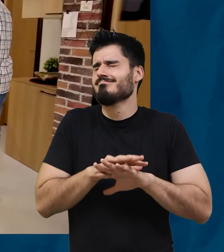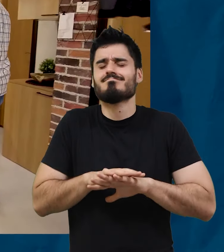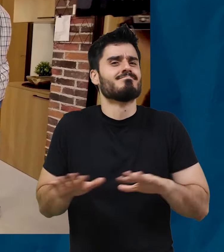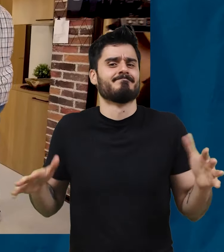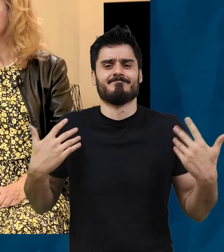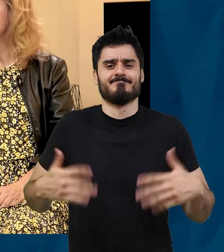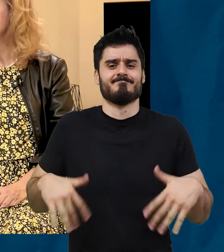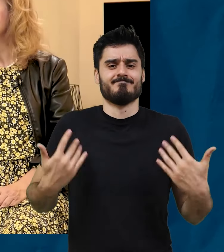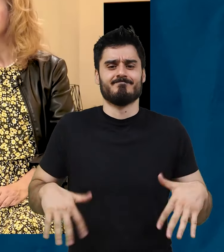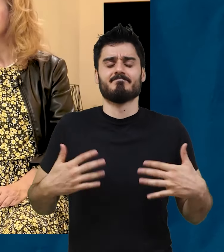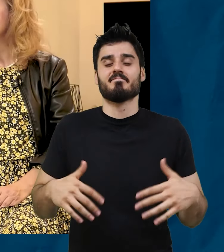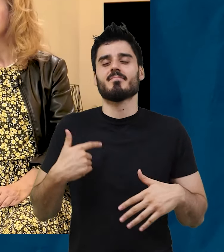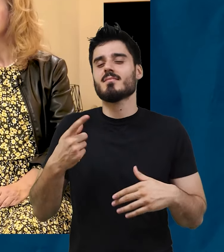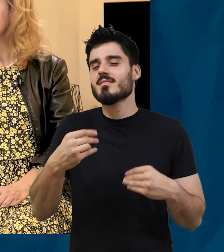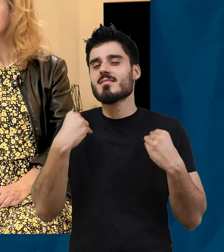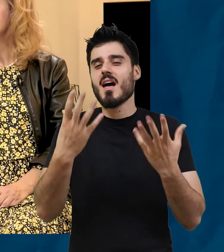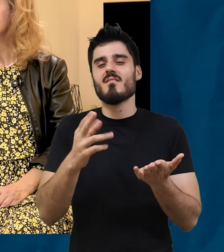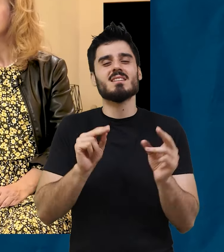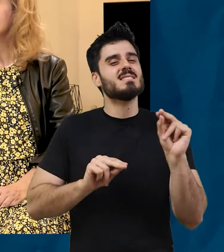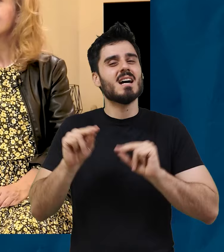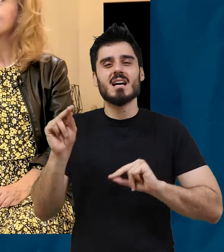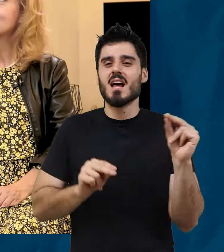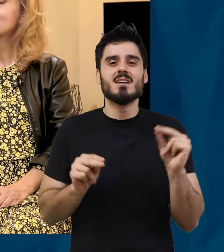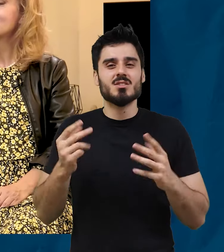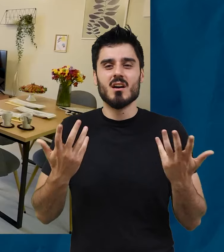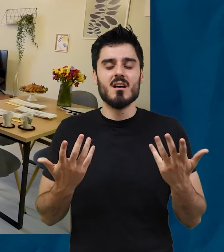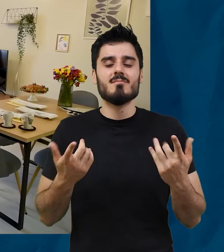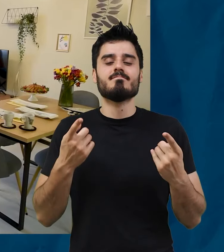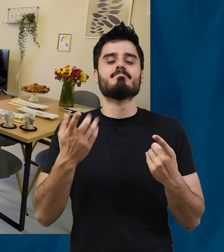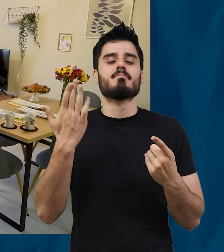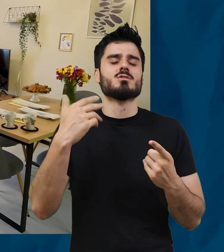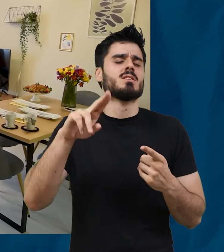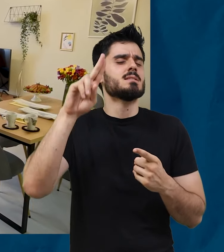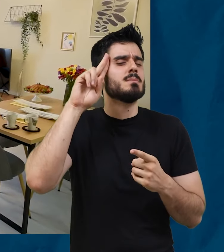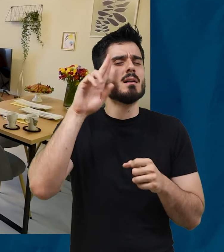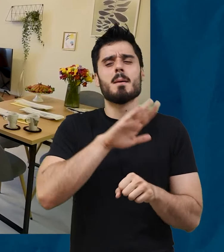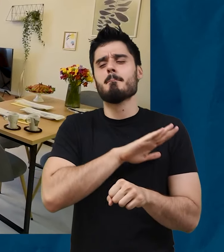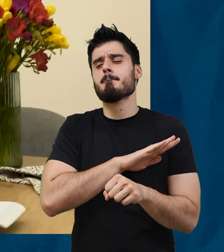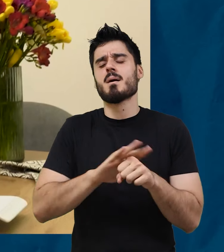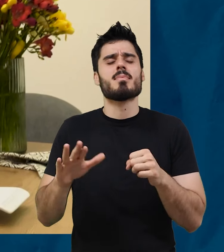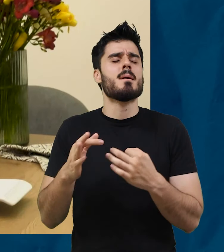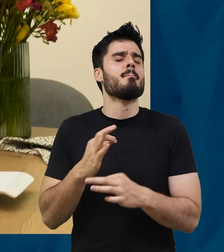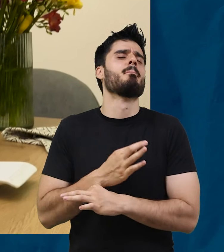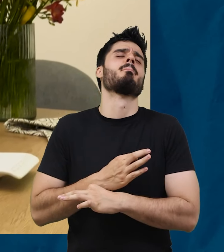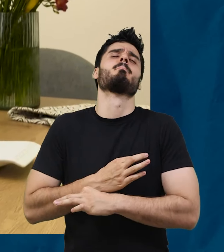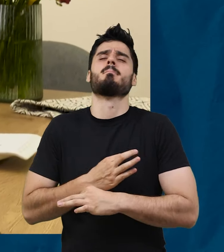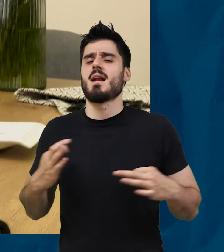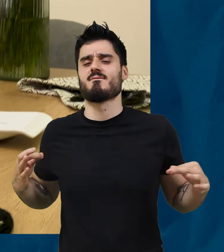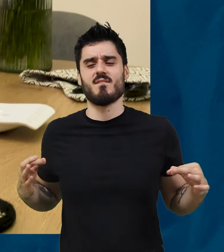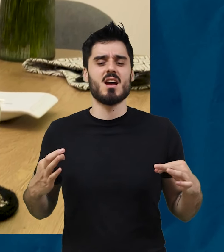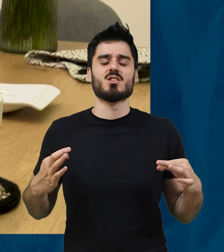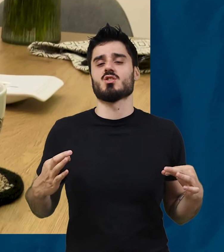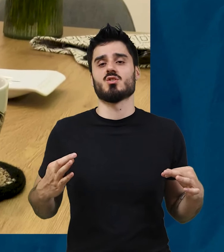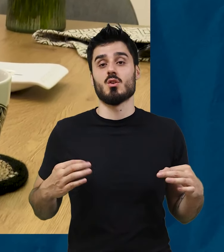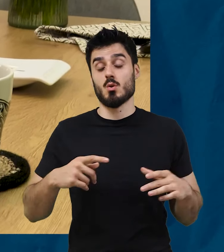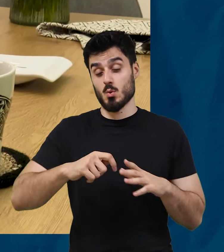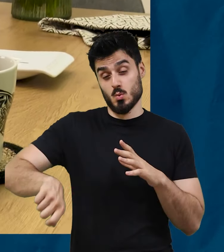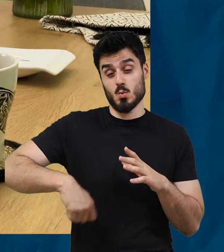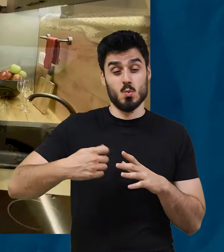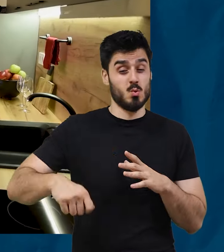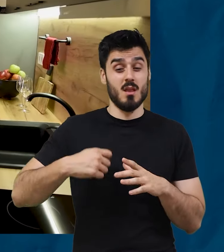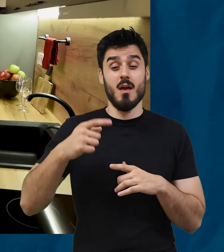гледай. Заданието, което беше заложено, е изпълнено в перфектния вариант. С